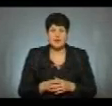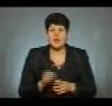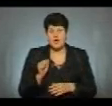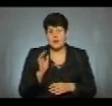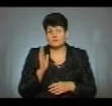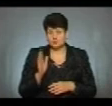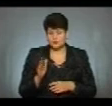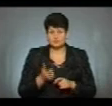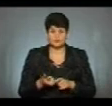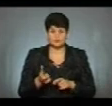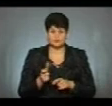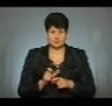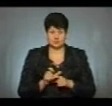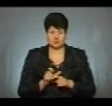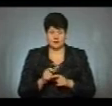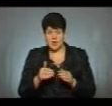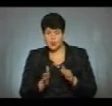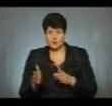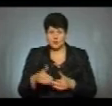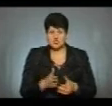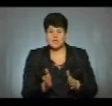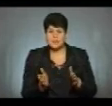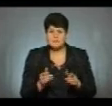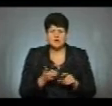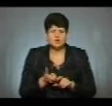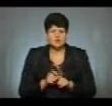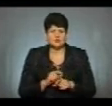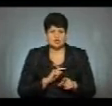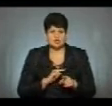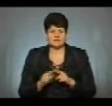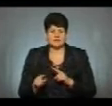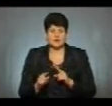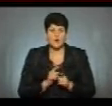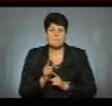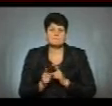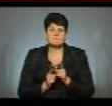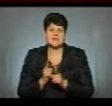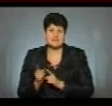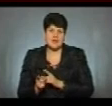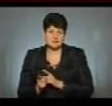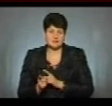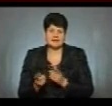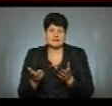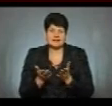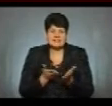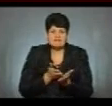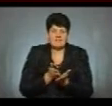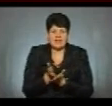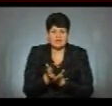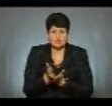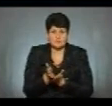бути надзвичайно гнучким і дуже швидко міняти якийсь вектор